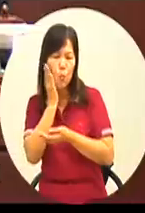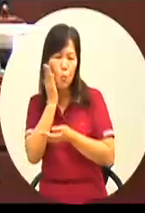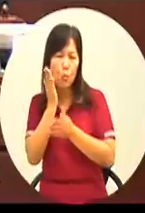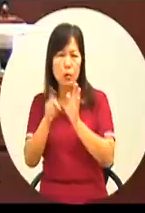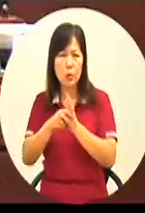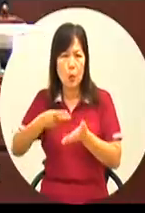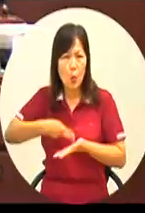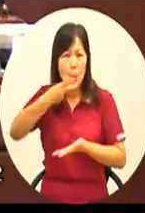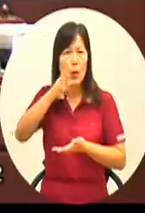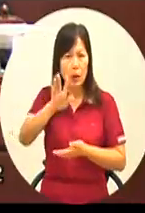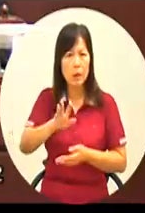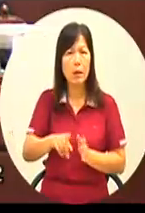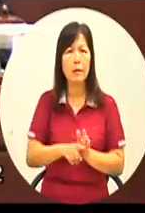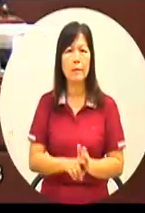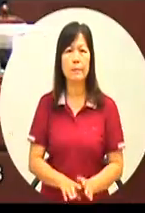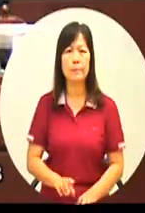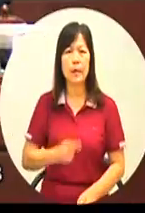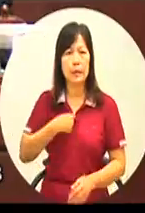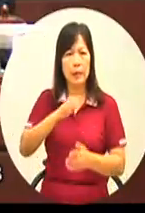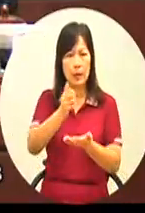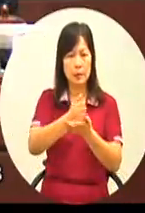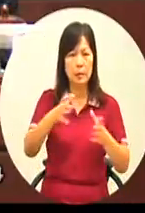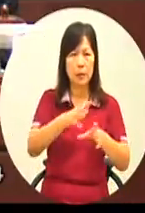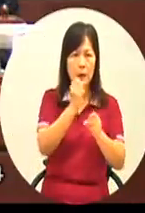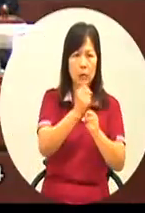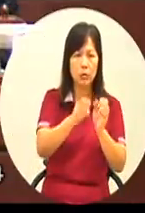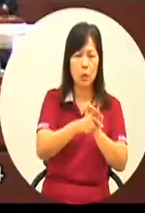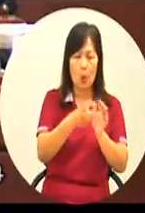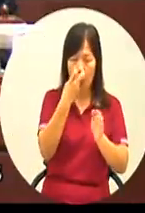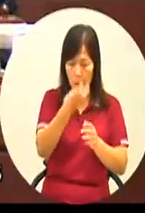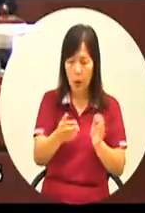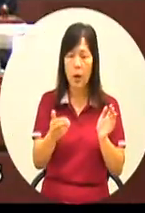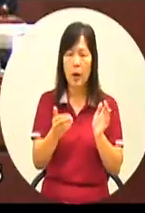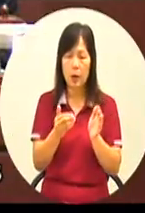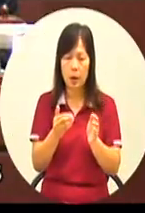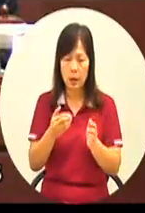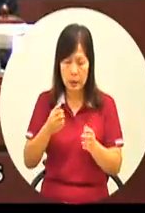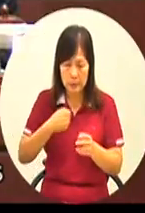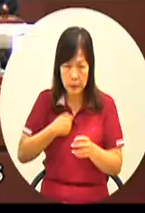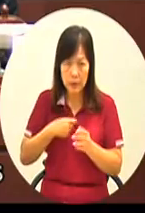去过。那这个部分我先来请我们的同仁，我们先去会勘了解。那如